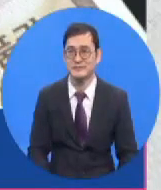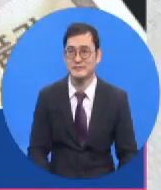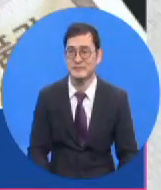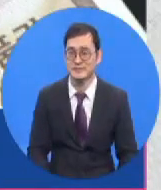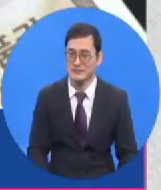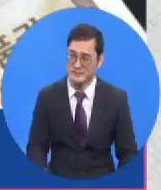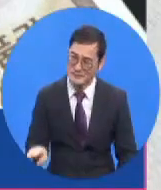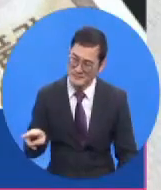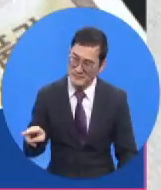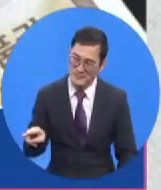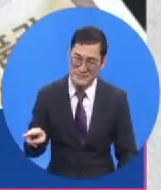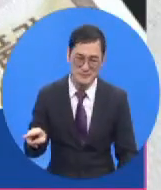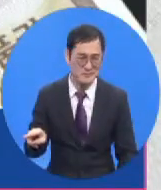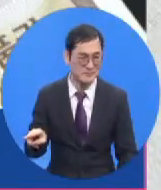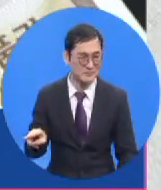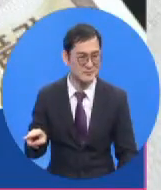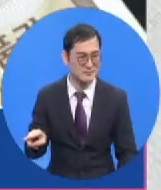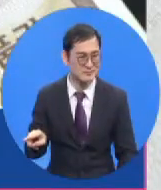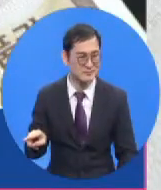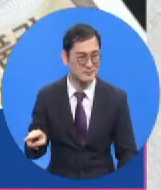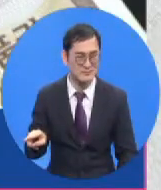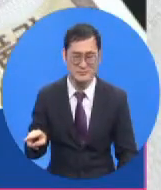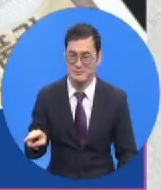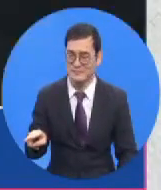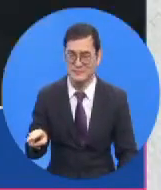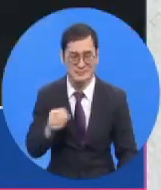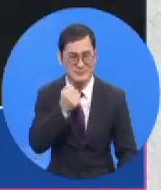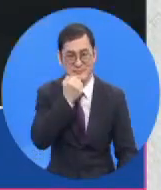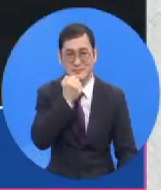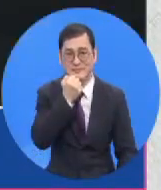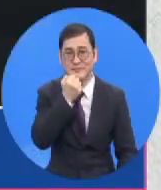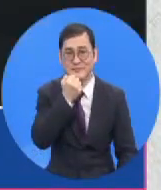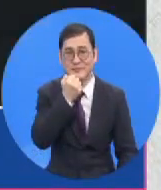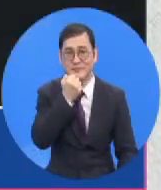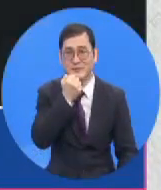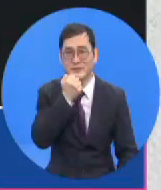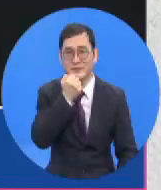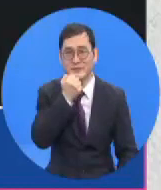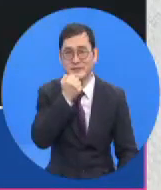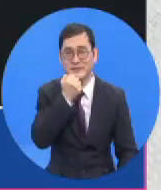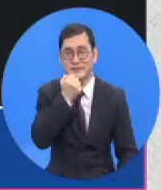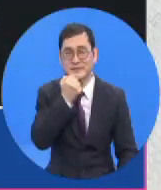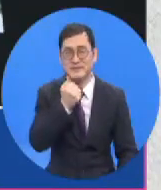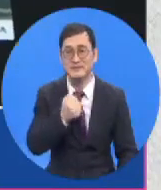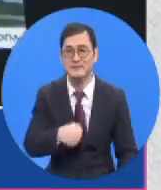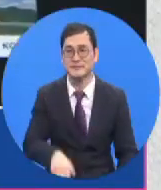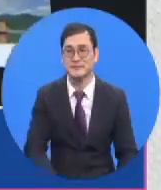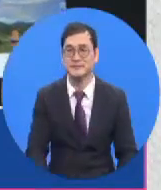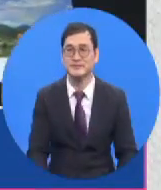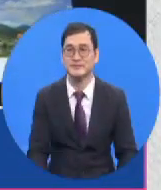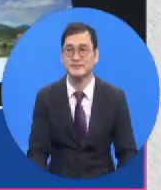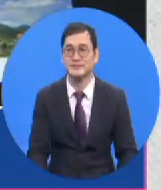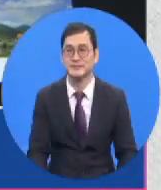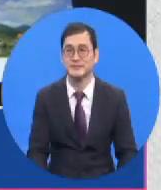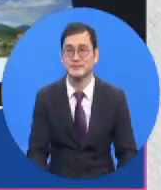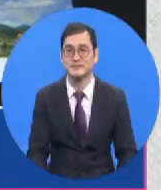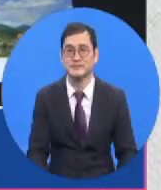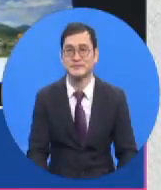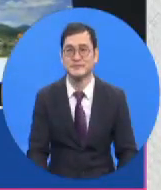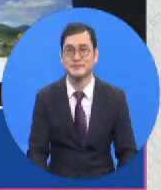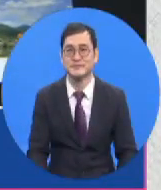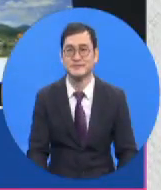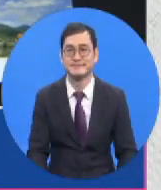한 대목이라고 보여집니다. 좀 전에 저희가 그 신천지 이만희 이 평화의 궁전 봤습니다만